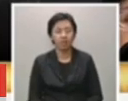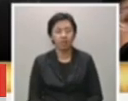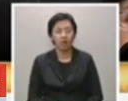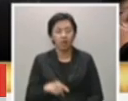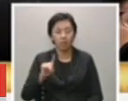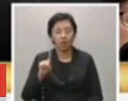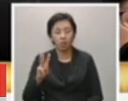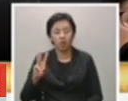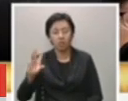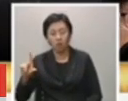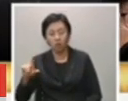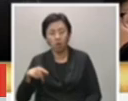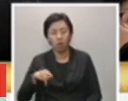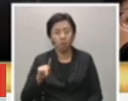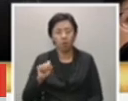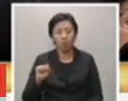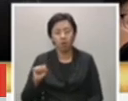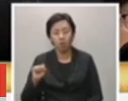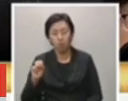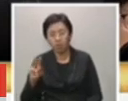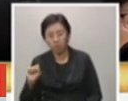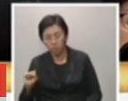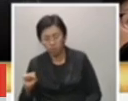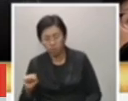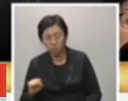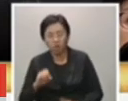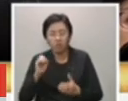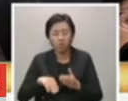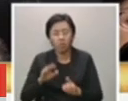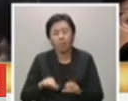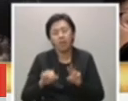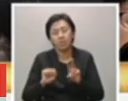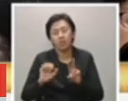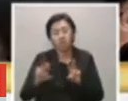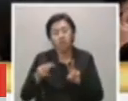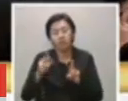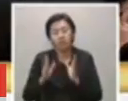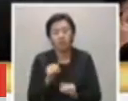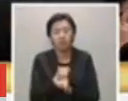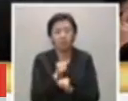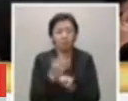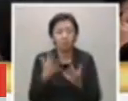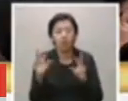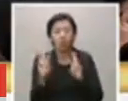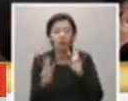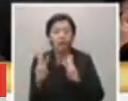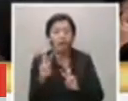ปส.จบมาตกงาน 200,000 กว่าคน 250,000 คนนี่ตัวเลขล่าสุด